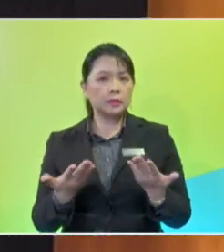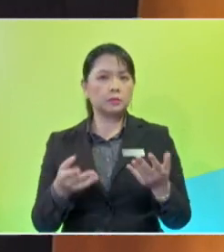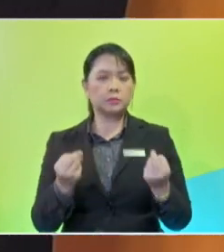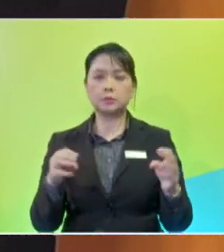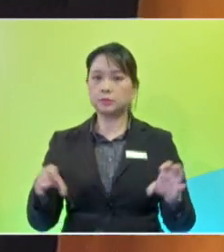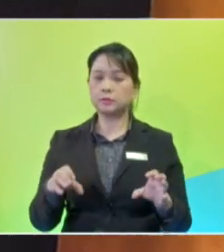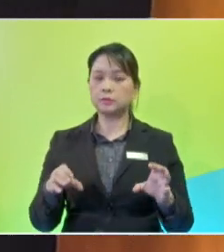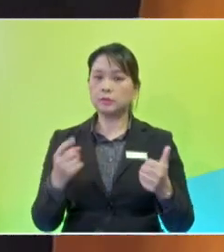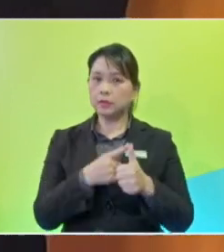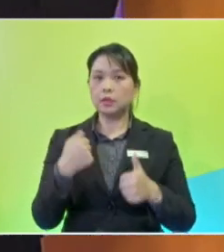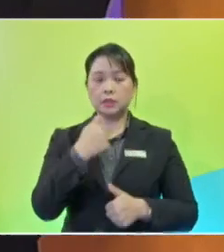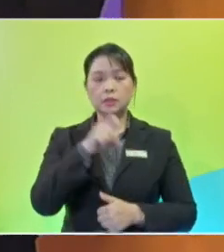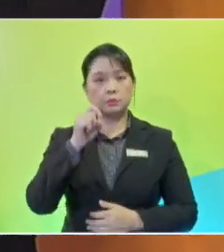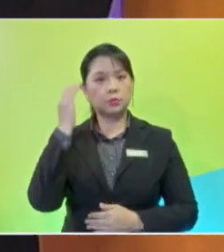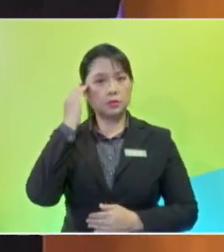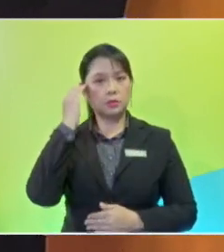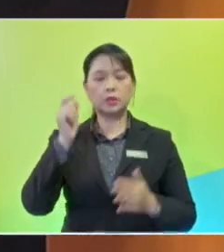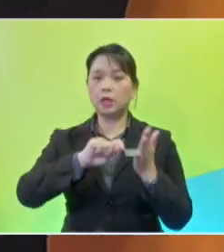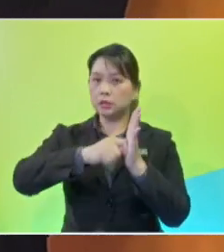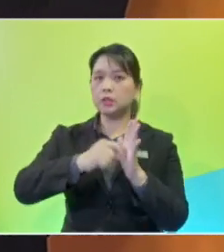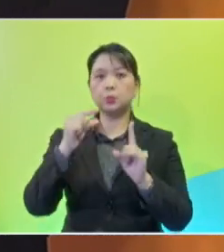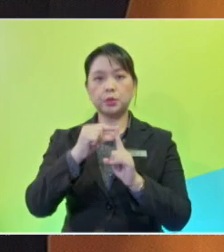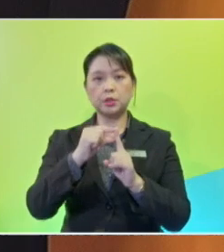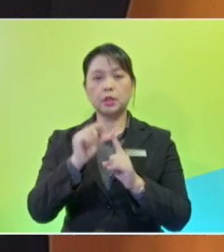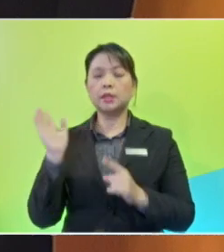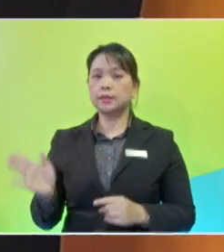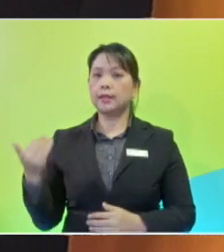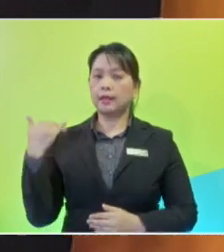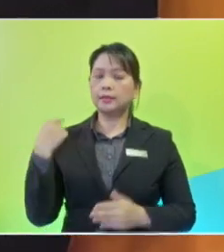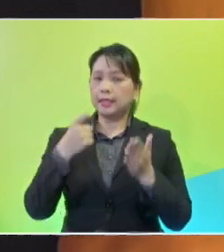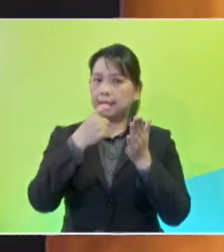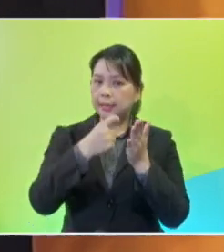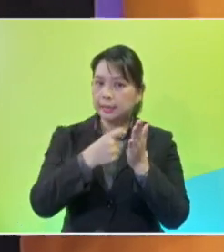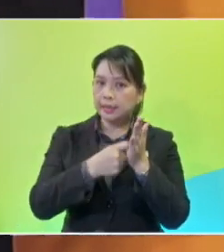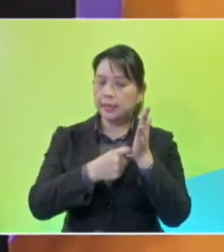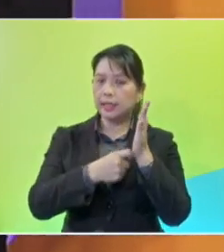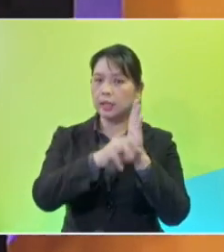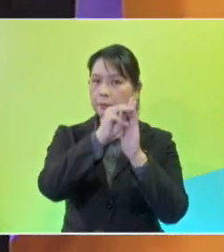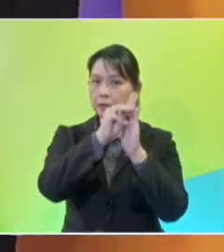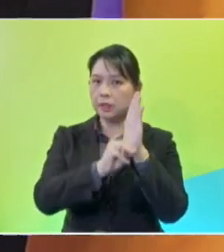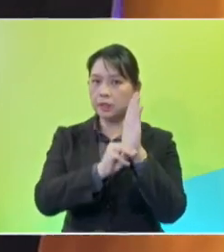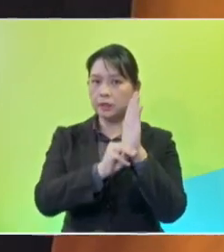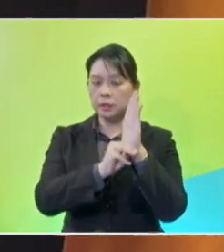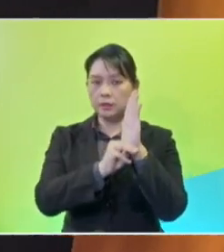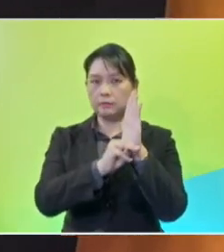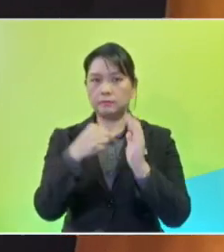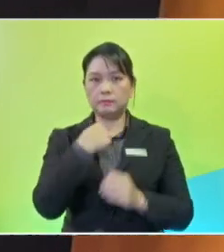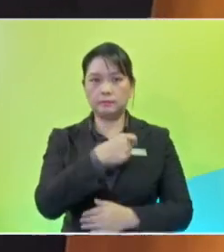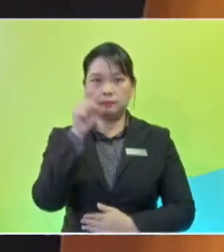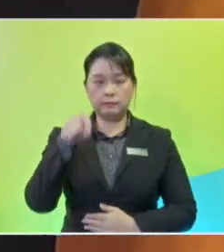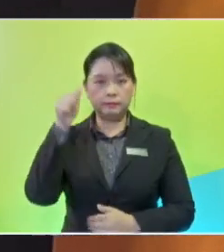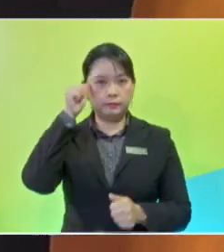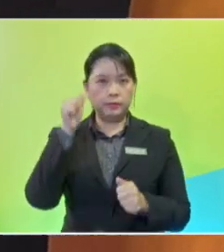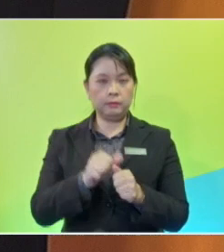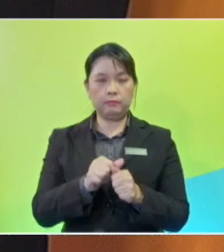sekali kita perlu tahu keyword kita ini adalah nilai minimum bila kita ingat nilai minimum kita perlu ingat ini adalah